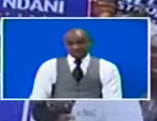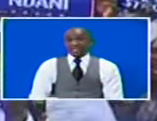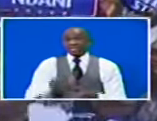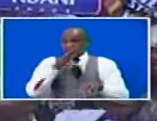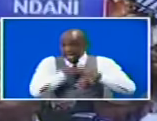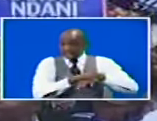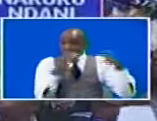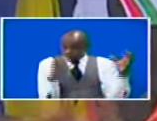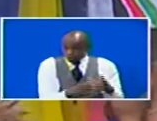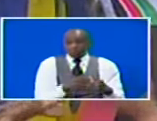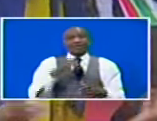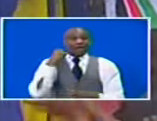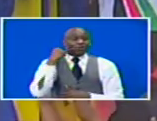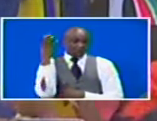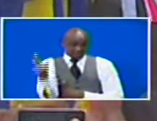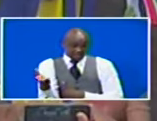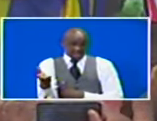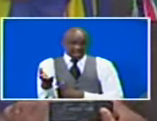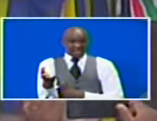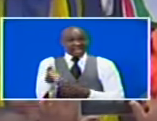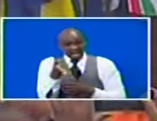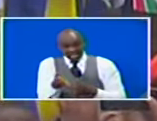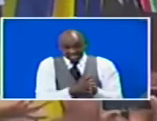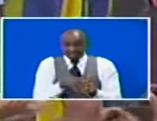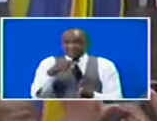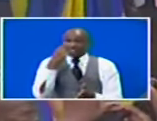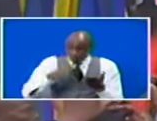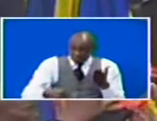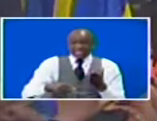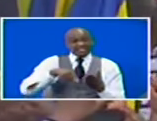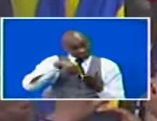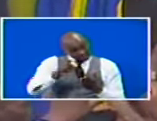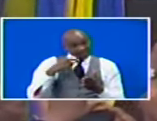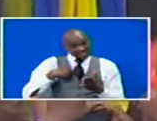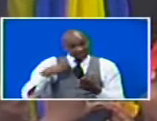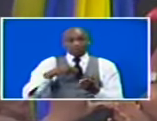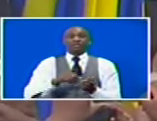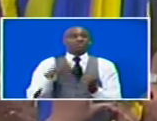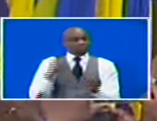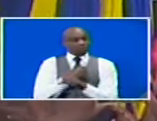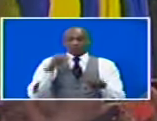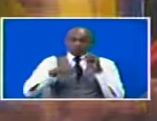NASA goes fishing in Nakuru as principals warn of a possible boycott of poll.